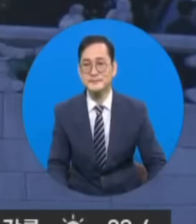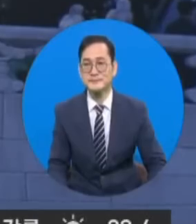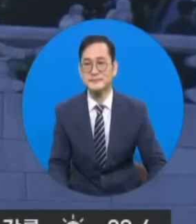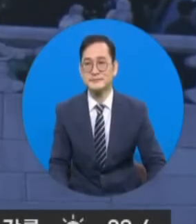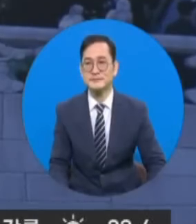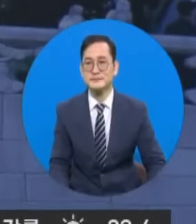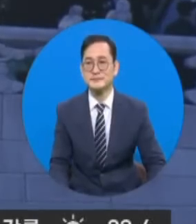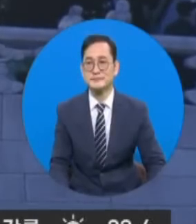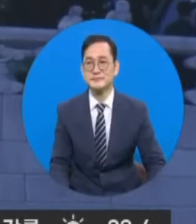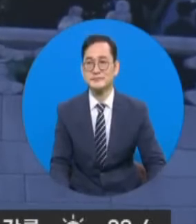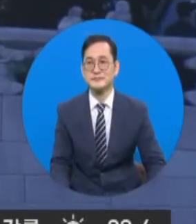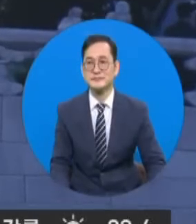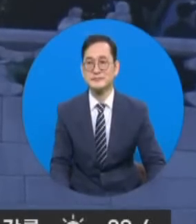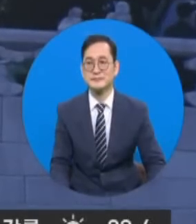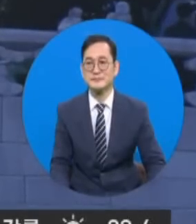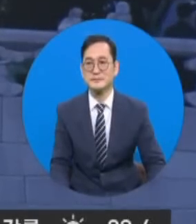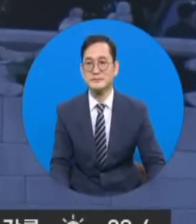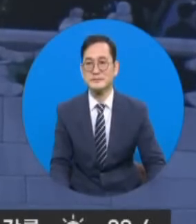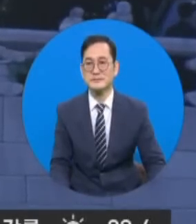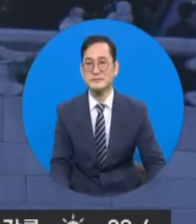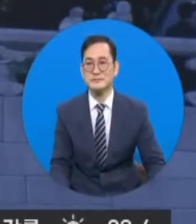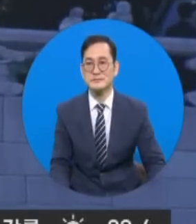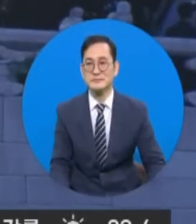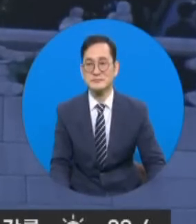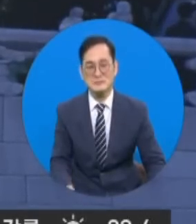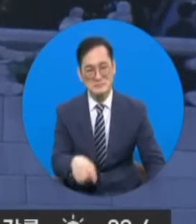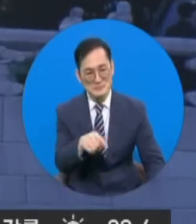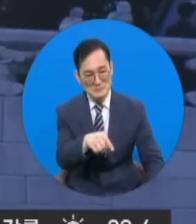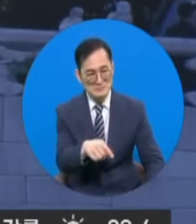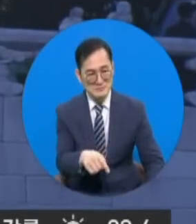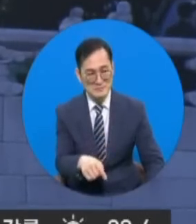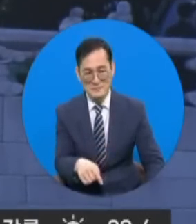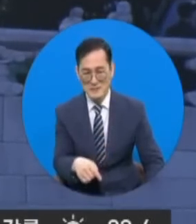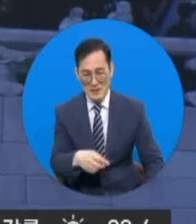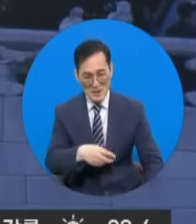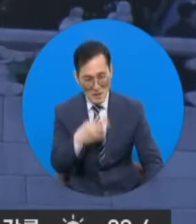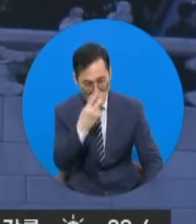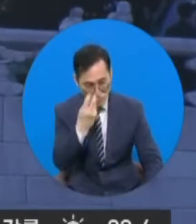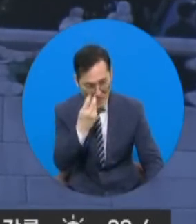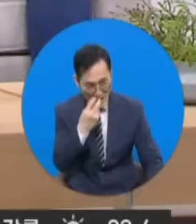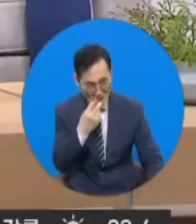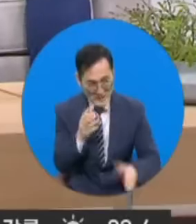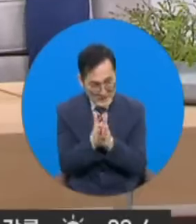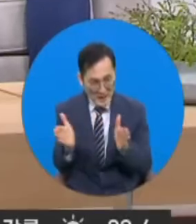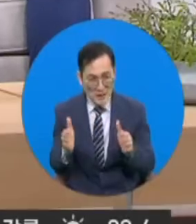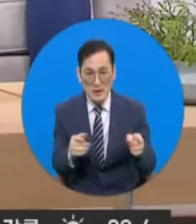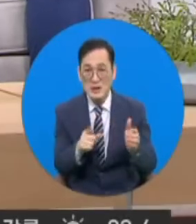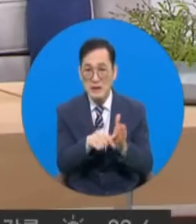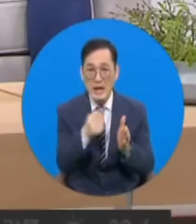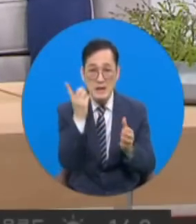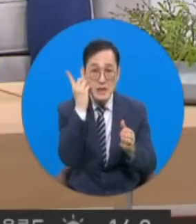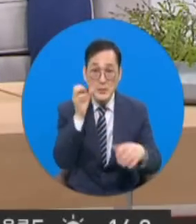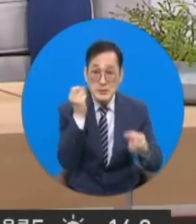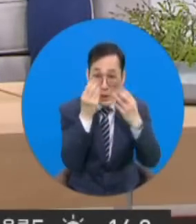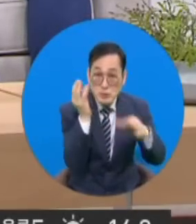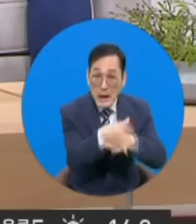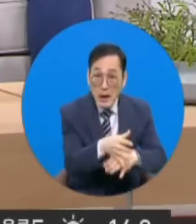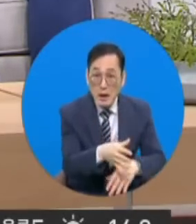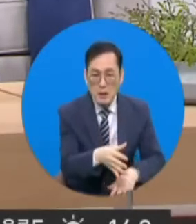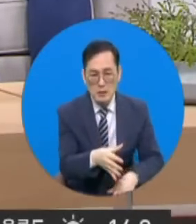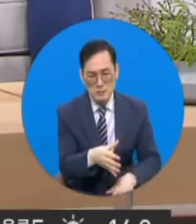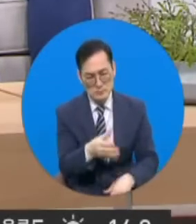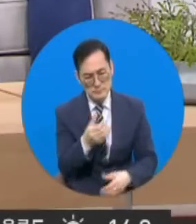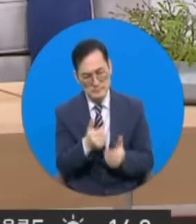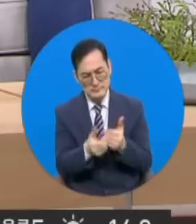수사대상이 오르고 곧바로 휴대전화를 샀다라는게 신빙성이 떨어진다 나는 비판도 있어요 어떻게 보십니까 이른바 공통점이기도